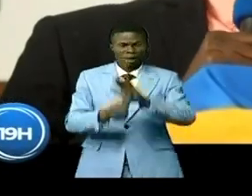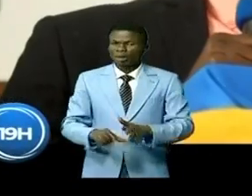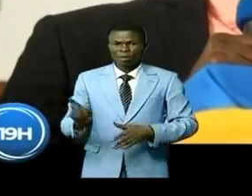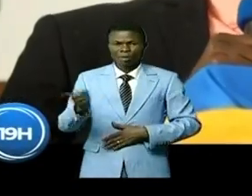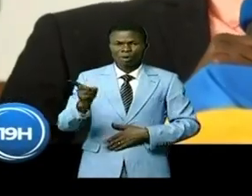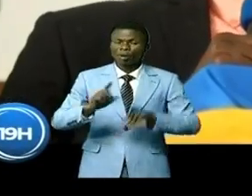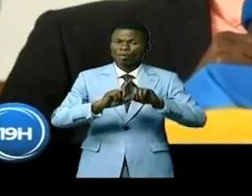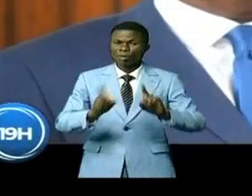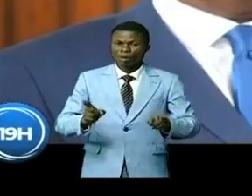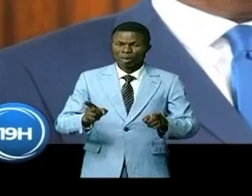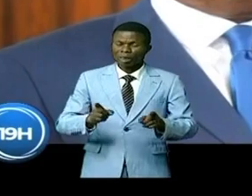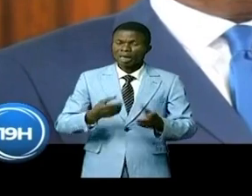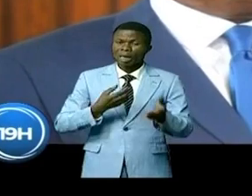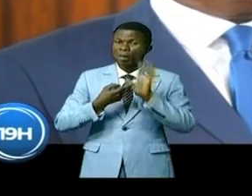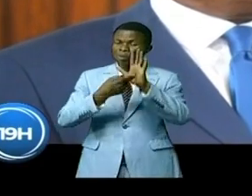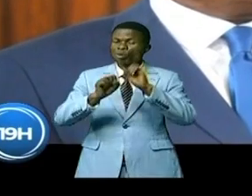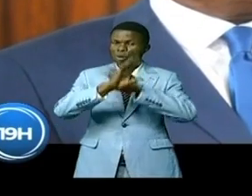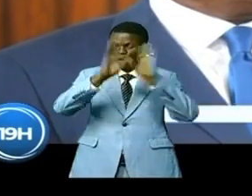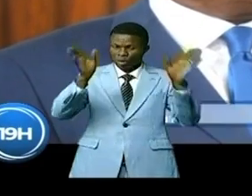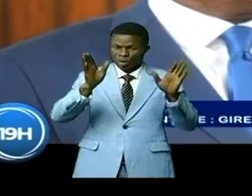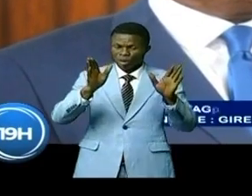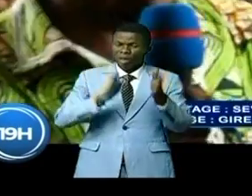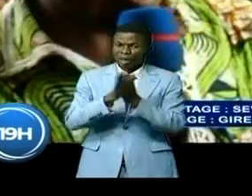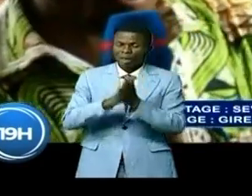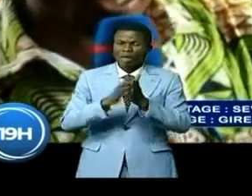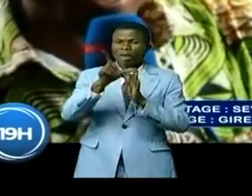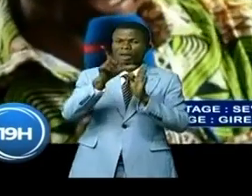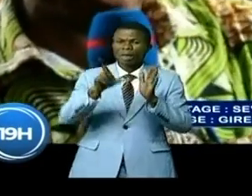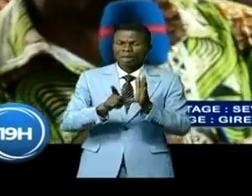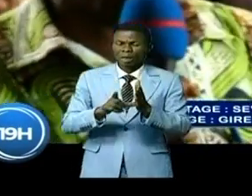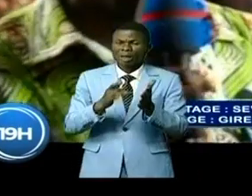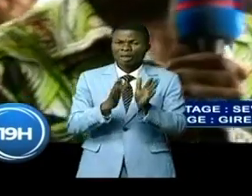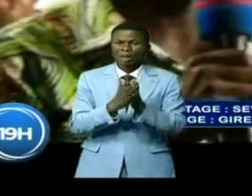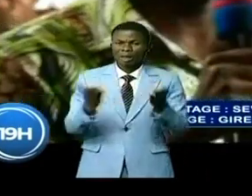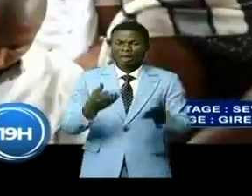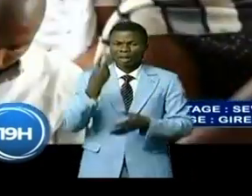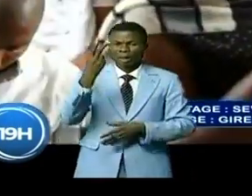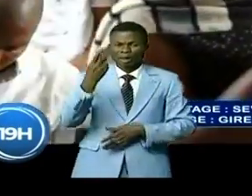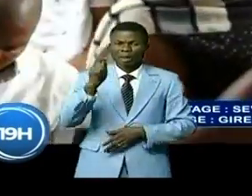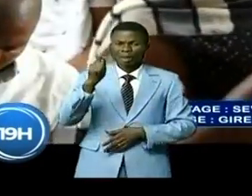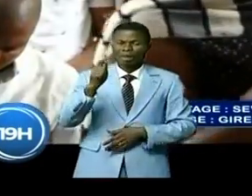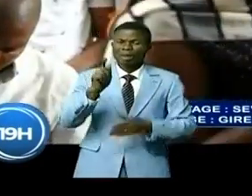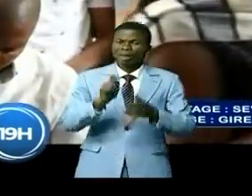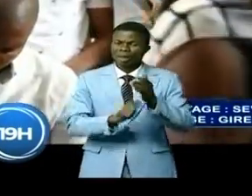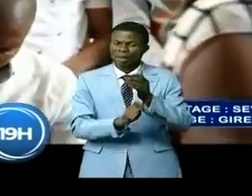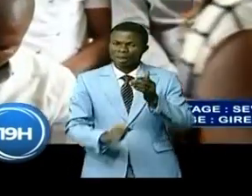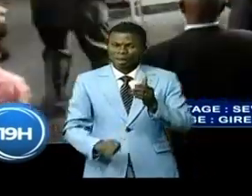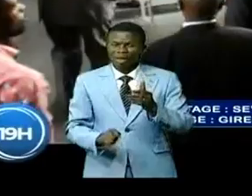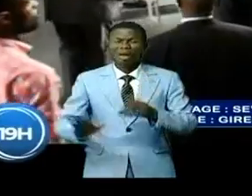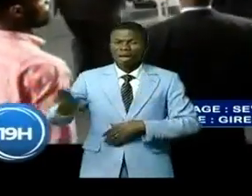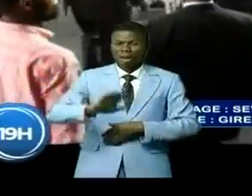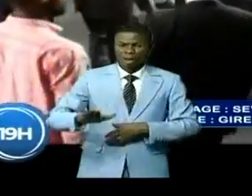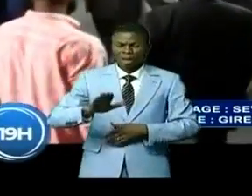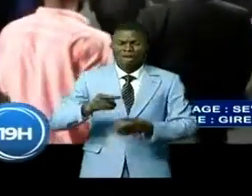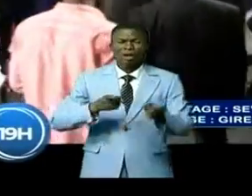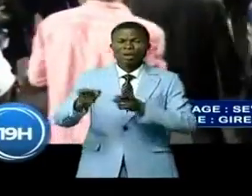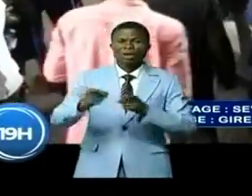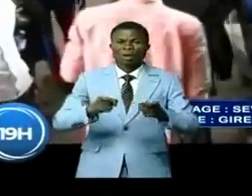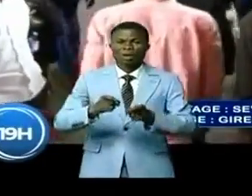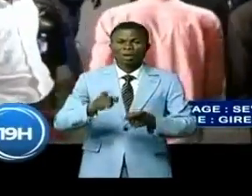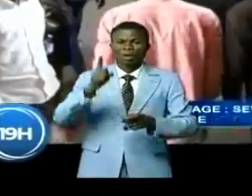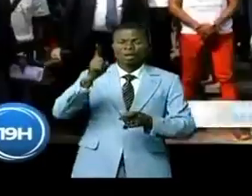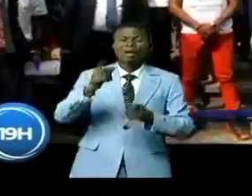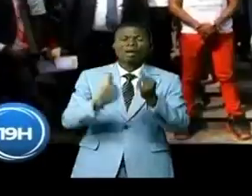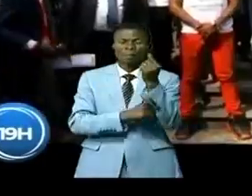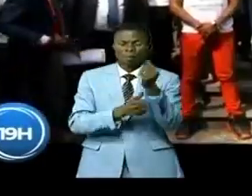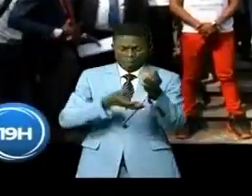mais plutôt clairvoyante et se réfère même au principe de la Bible dans Deutéronome qui veut qu'un pays soit géré par un